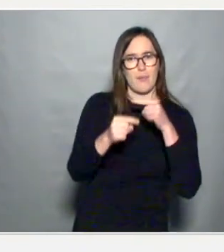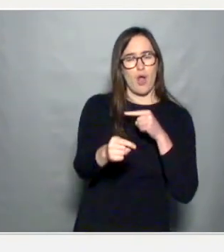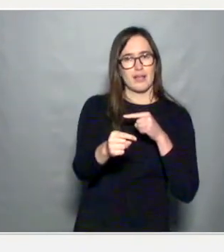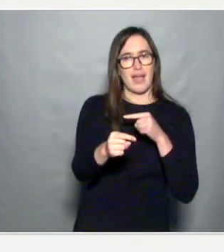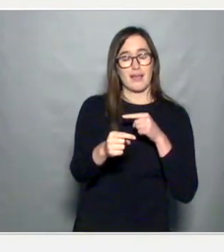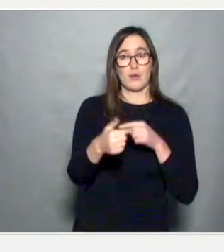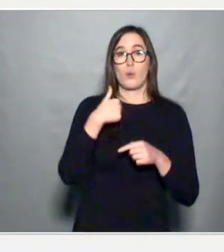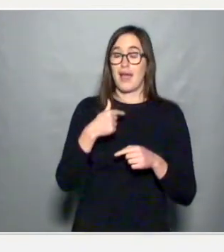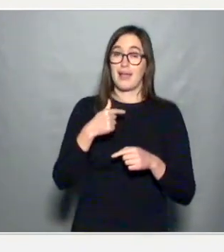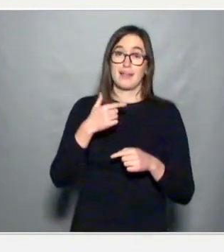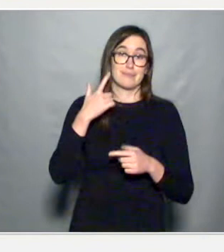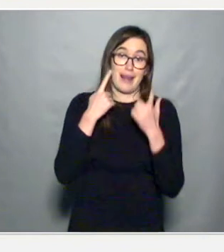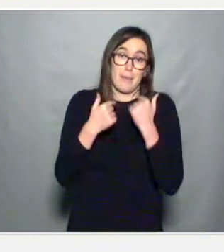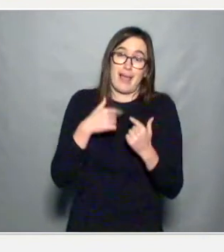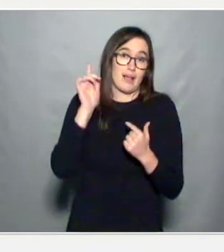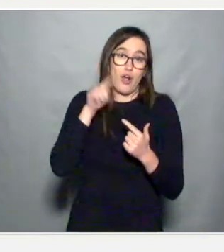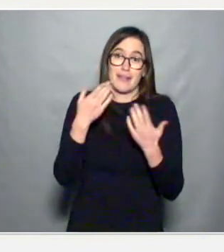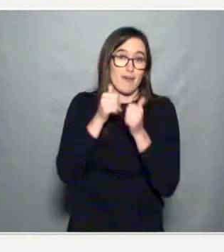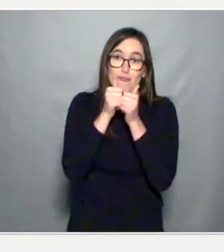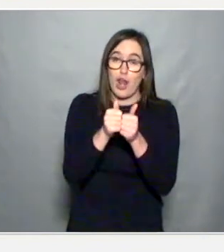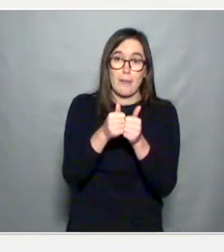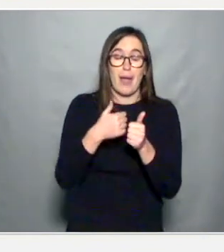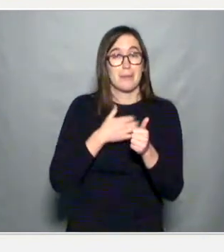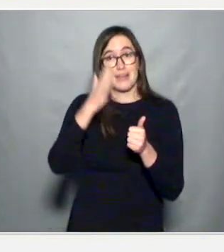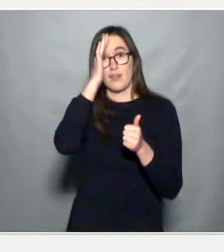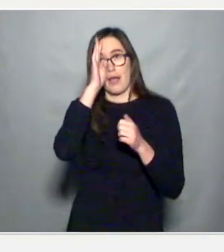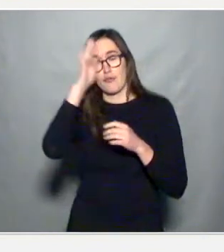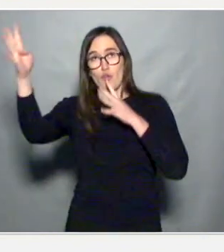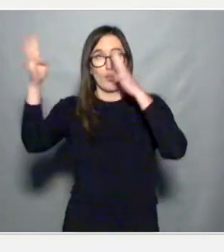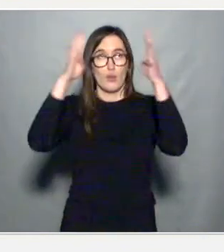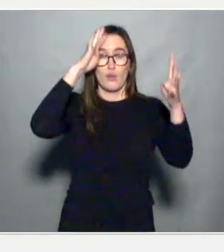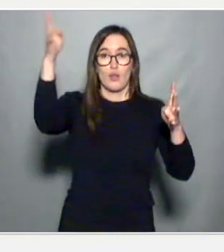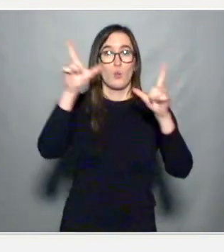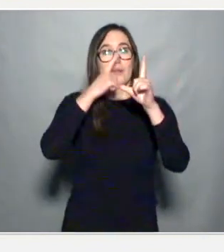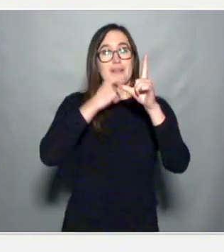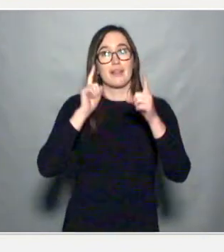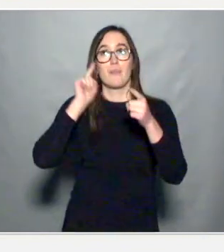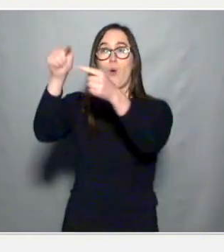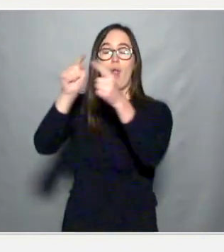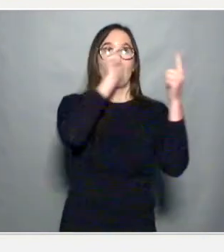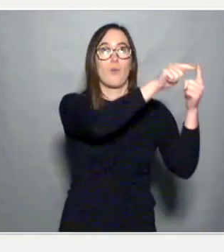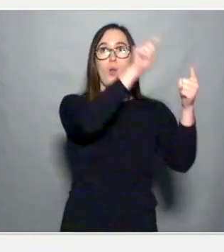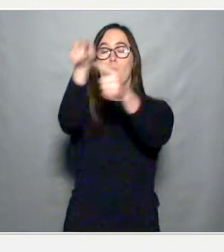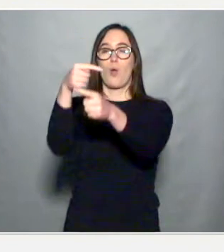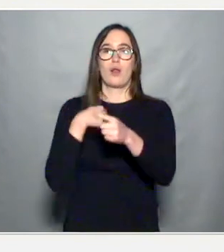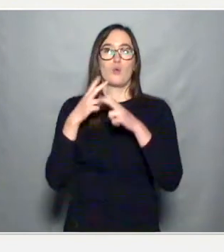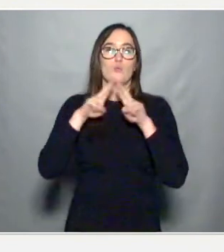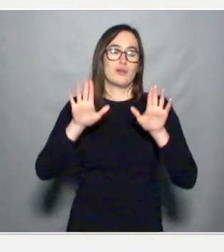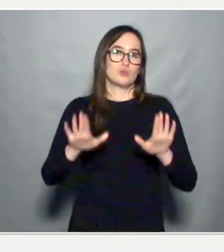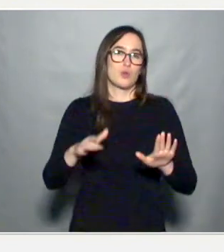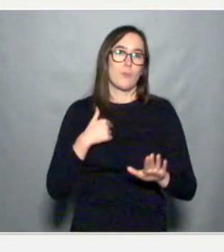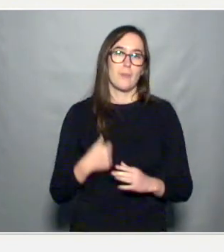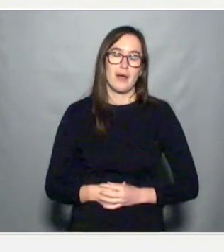ledsen för att jag inte kan lyssna på dig. Mina tankar flyger iväg mot okänt mål. Jag kan inte stoppa dem, hur mycket jag än